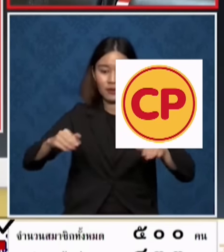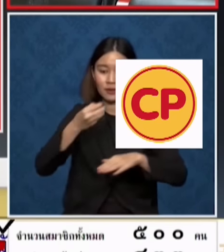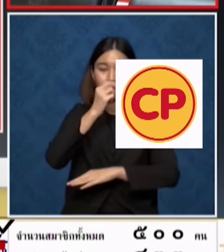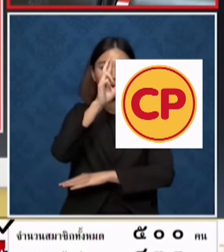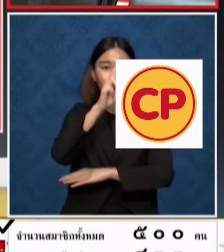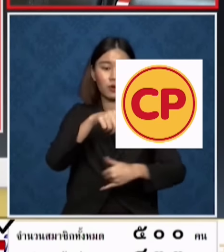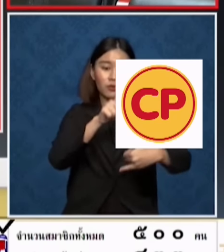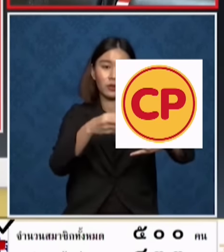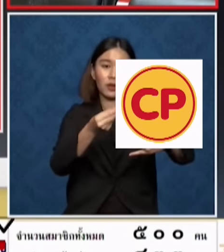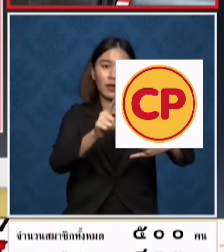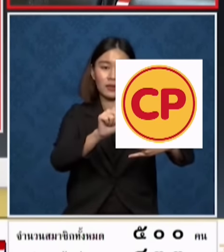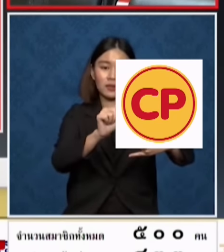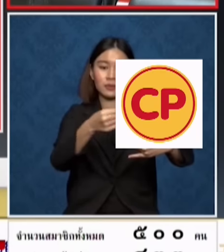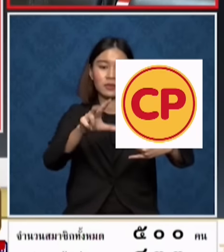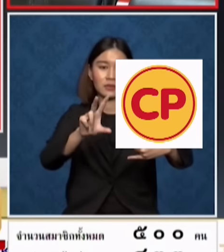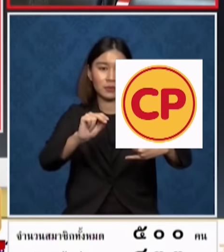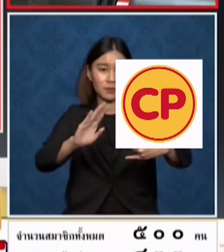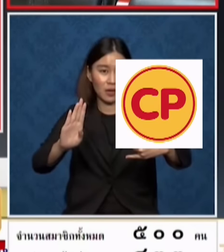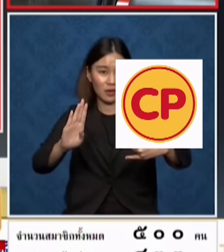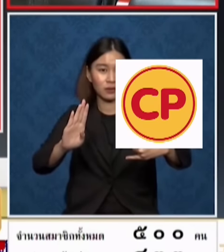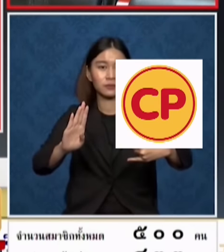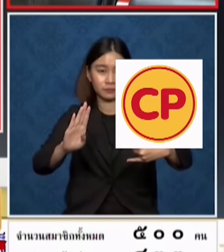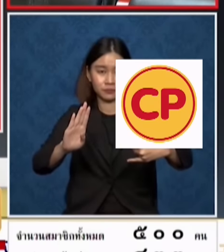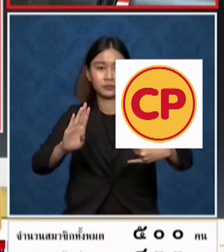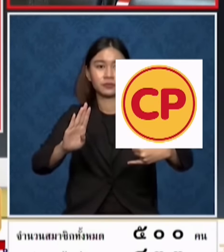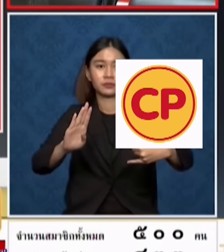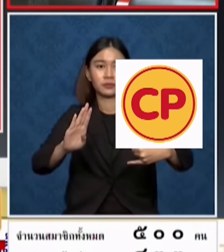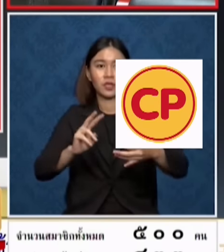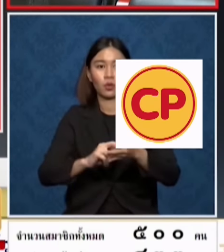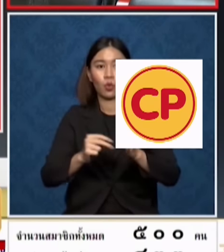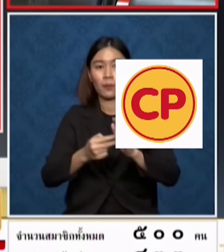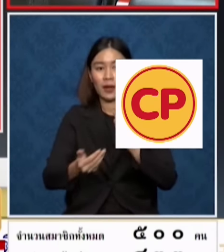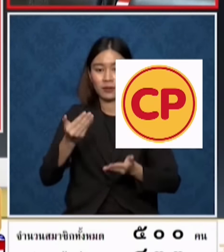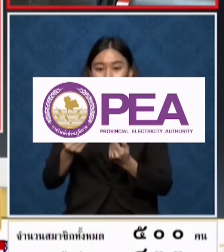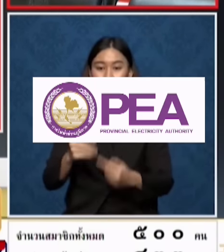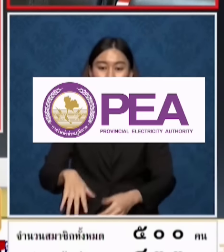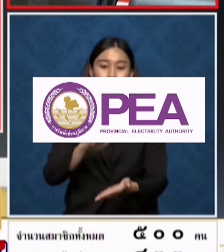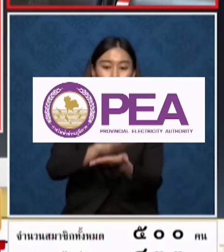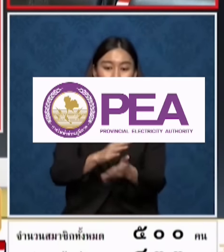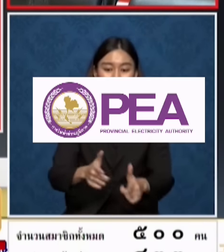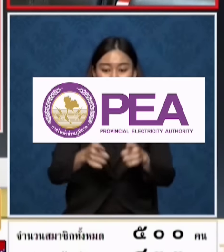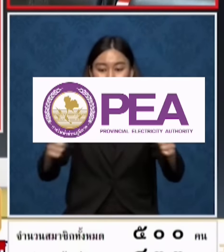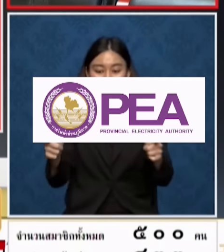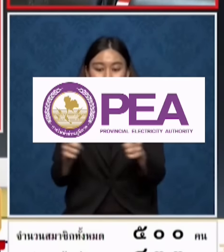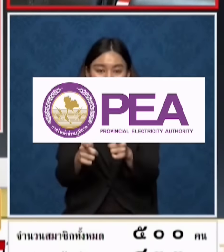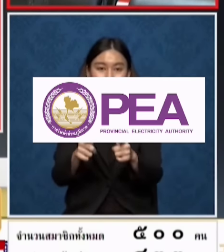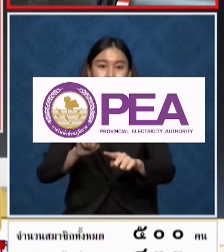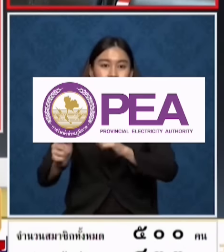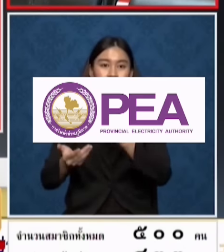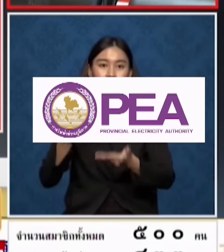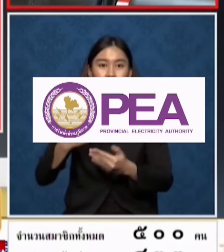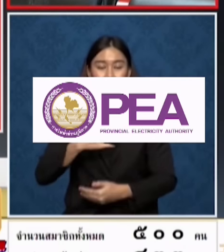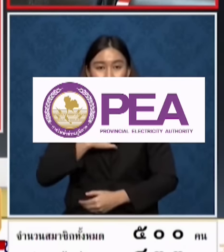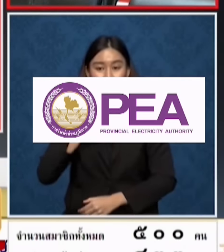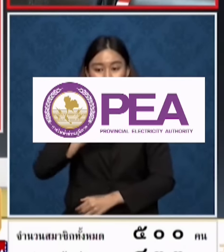กลางวันหัวหนึ่ง 20-30 บาทนะฮะขึ้นอยู่กับขนาดของโรงเรียนผมอยากให้สภ